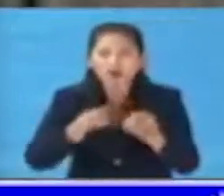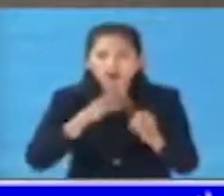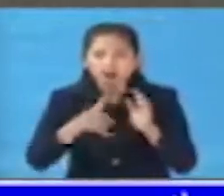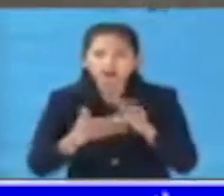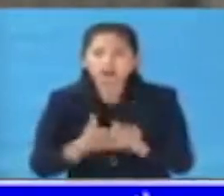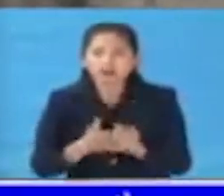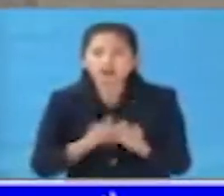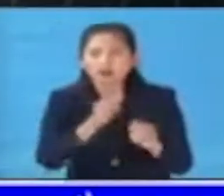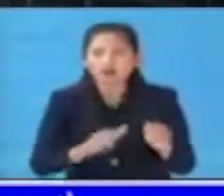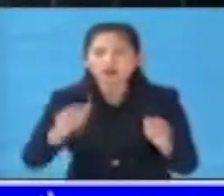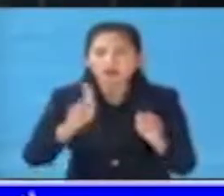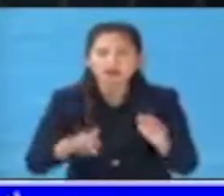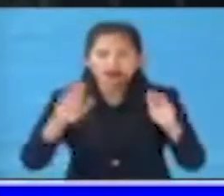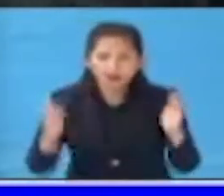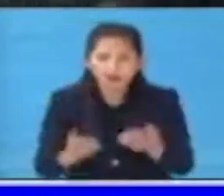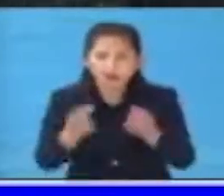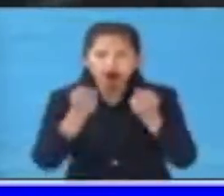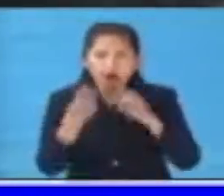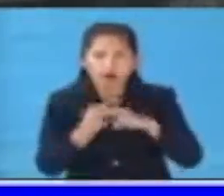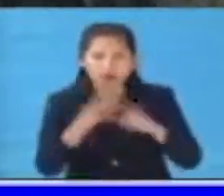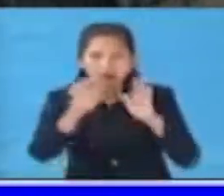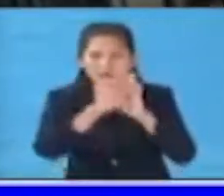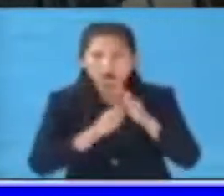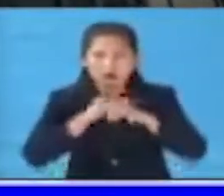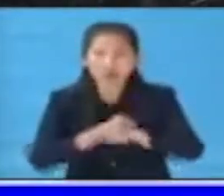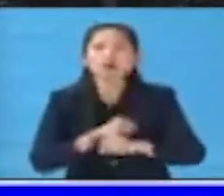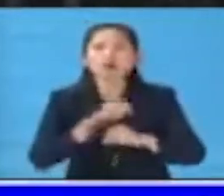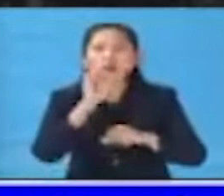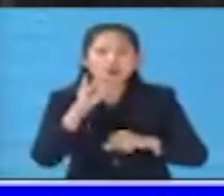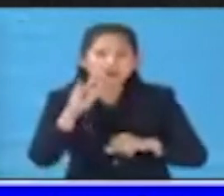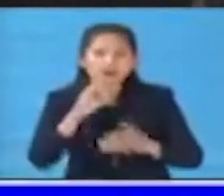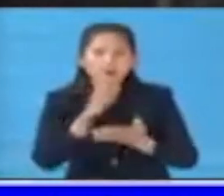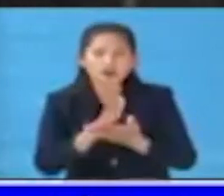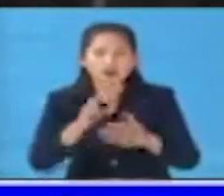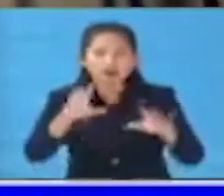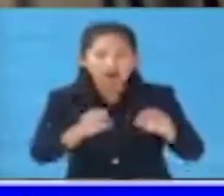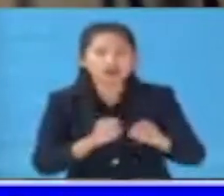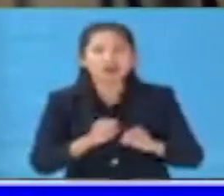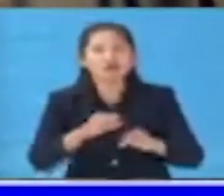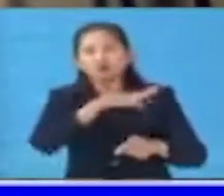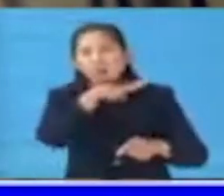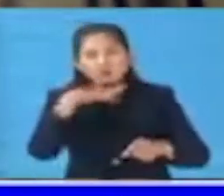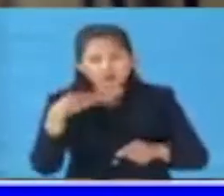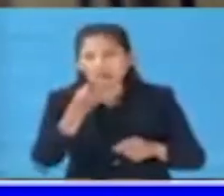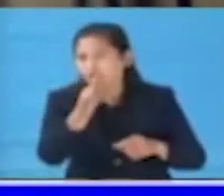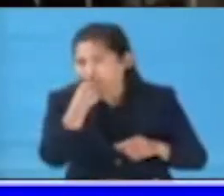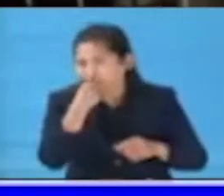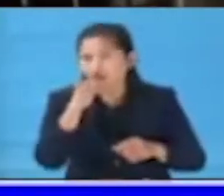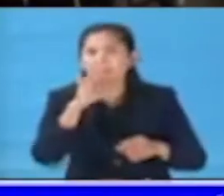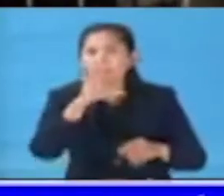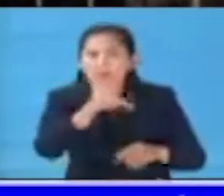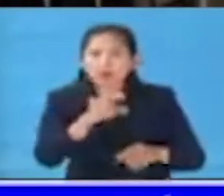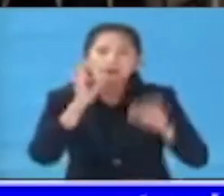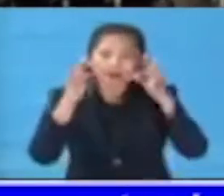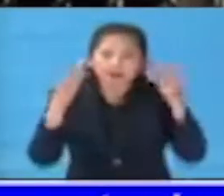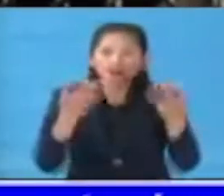រដ្ឋាភិបាលនៅអាស៊ីអាគ្នេយ៍ណែនាំពង្រឹងនិងអនុវត្តច្បាប់ការពារសត្វដើម្បីបញ្ចប់ការចាប់យកសម្លាប់និងបរិភោគសត្វឆ្កែនិ